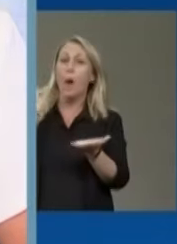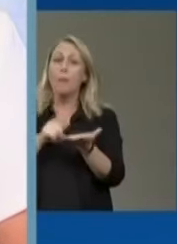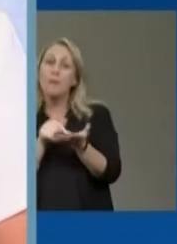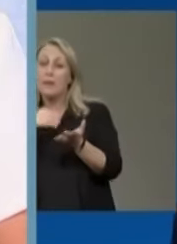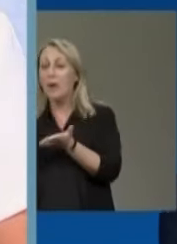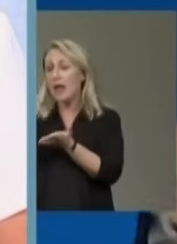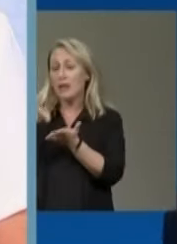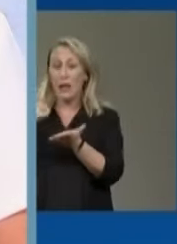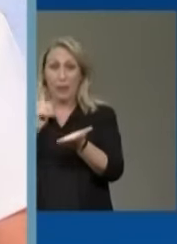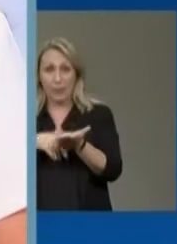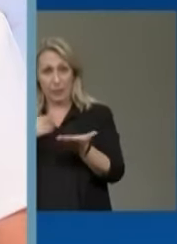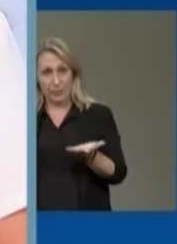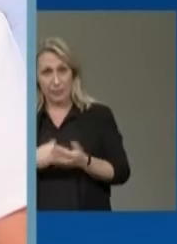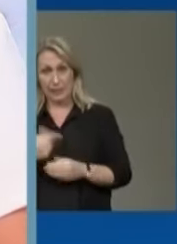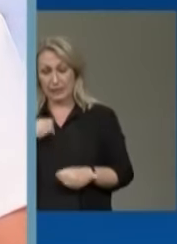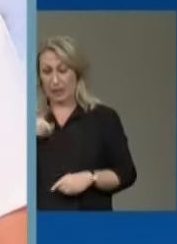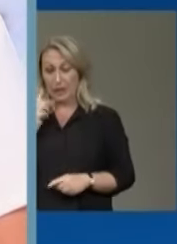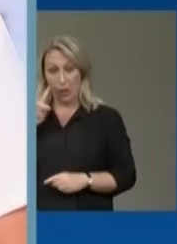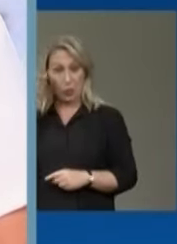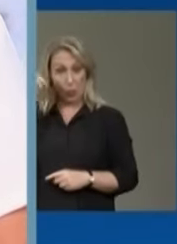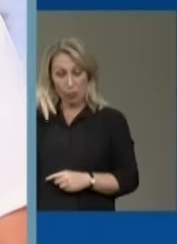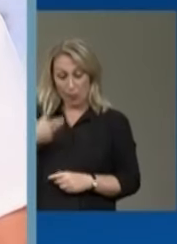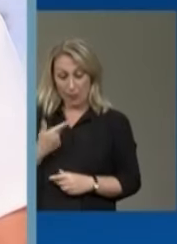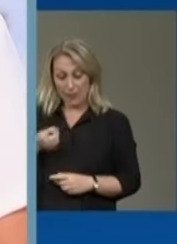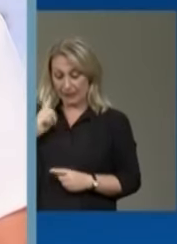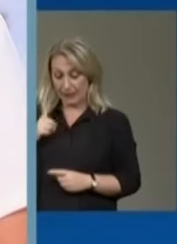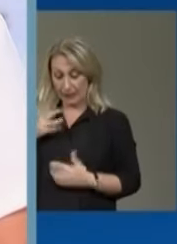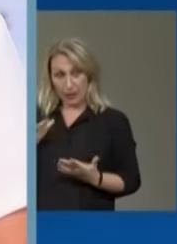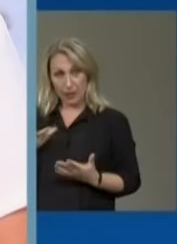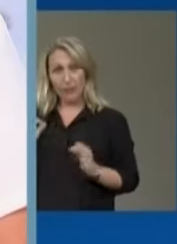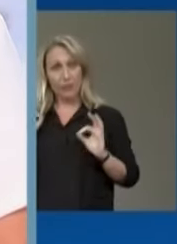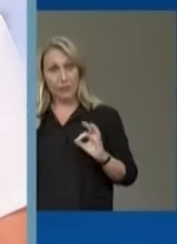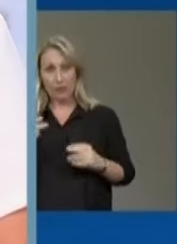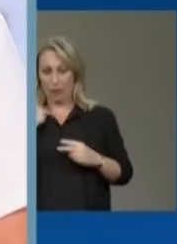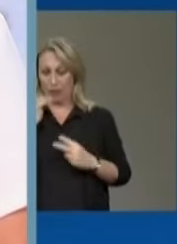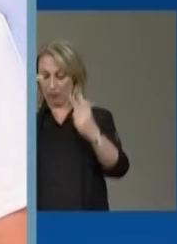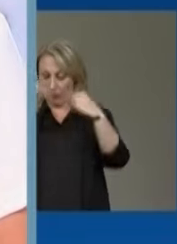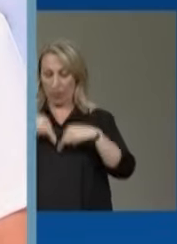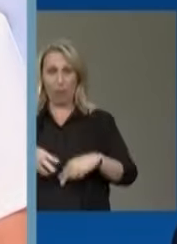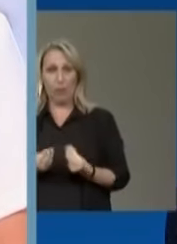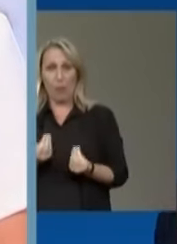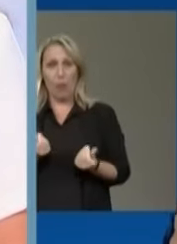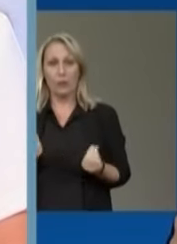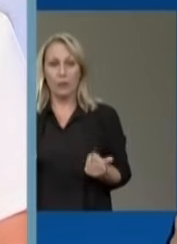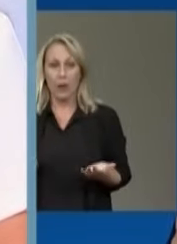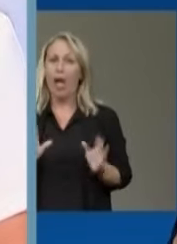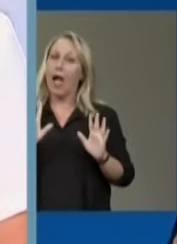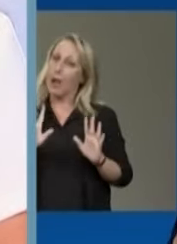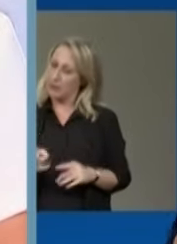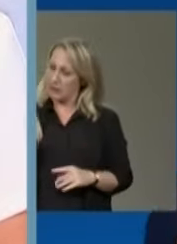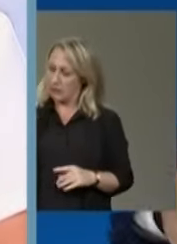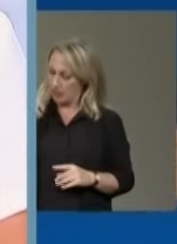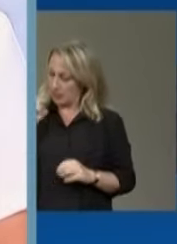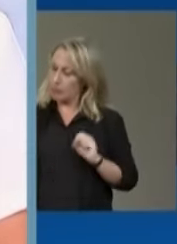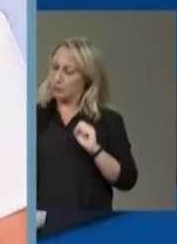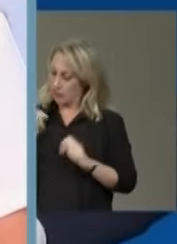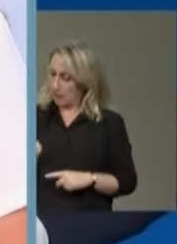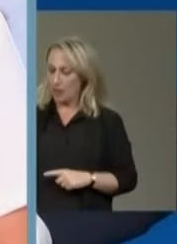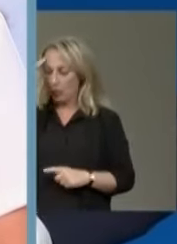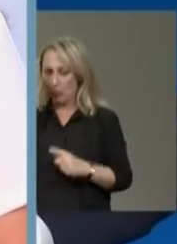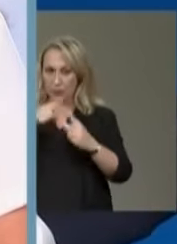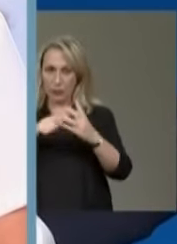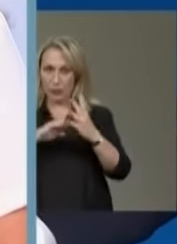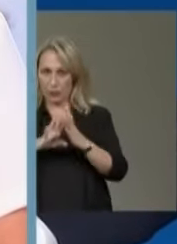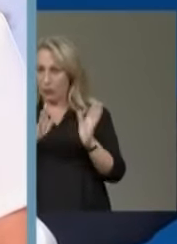είπε χαρακτηριστικά, οι πολίτες γνωρίζουν ότι τα προβλήματα εκεί είναι πάρα πολλά, όπως είπε χαρακτηριστικά, και θα πρέπει να